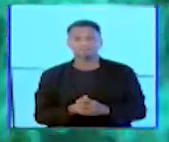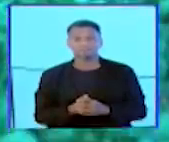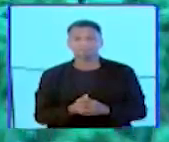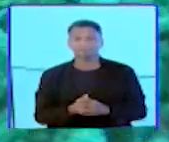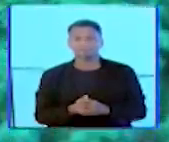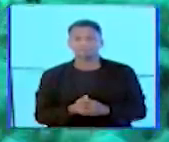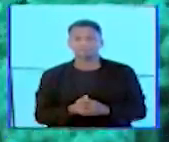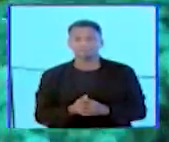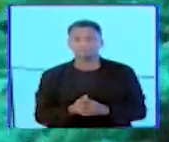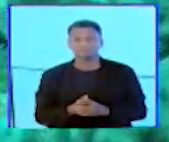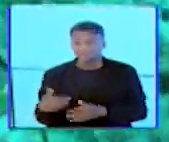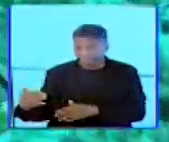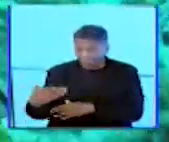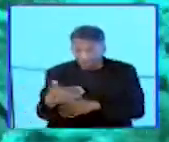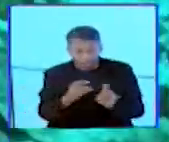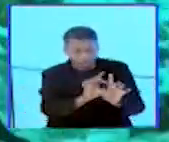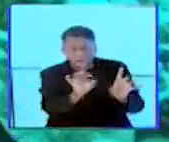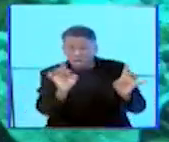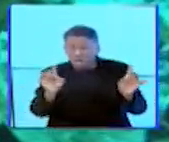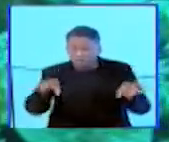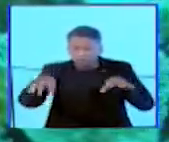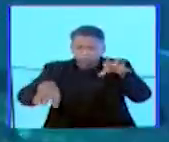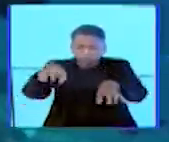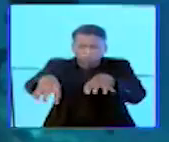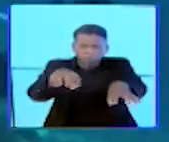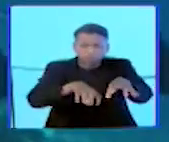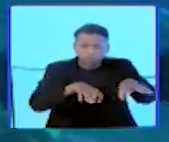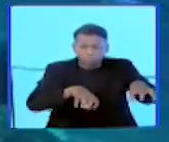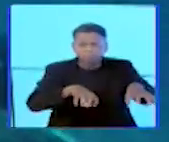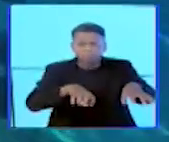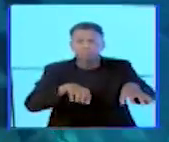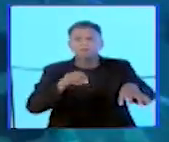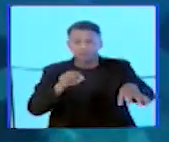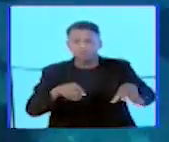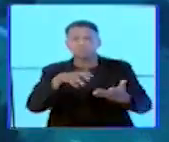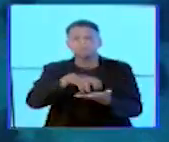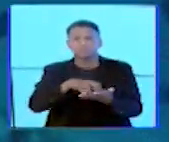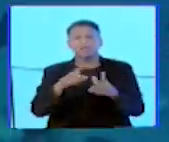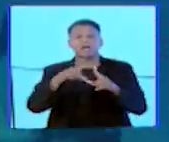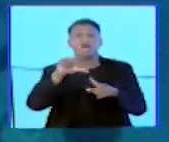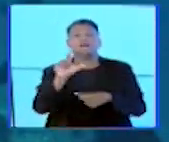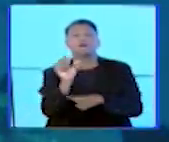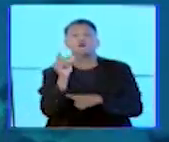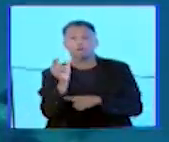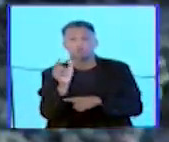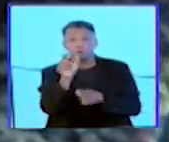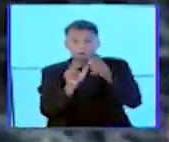Warna-warni ikan dan terumbu karang berpadu. Alor menjadi lokasi impian penyelam dan petualang berbagai